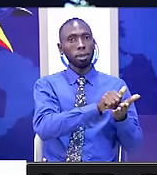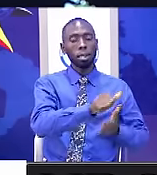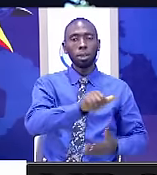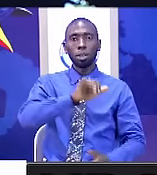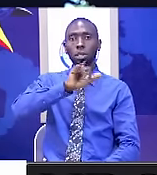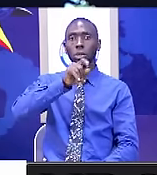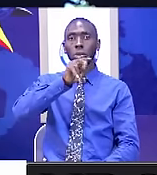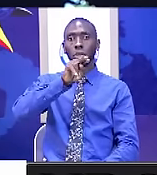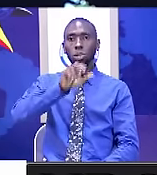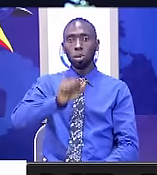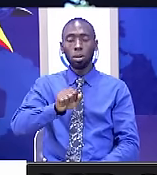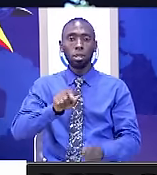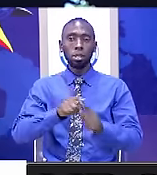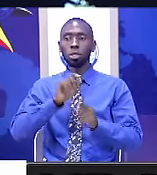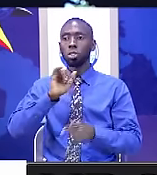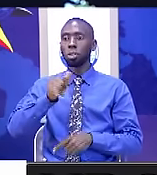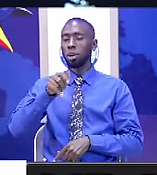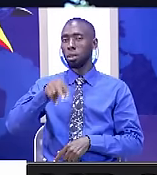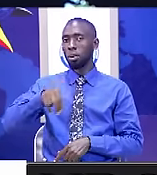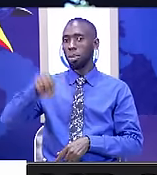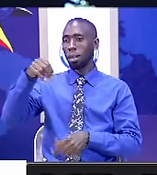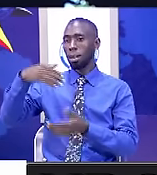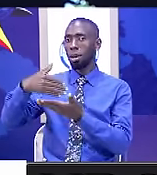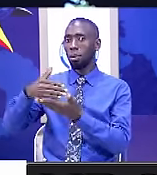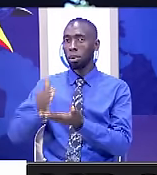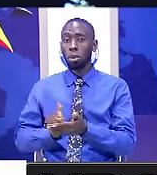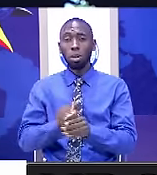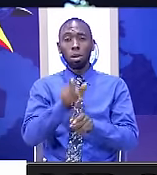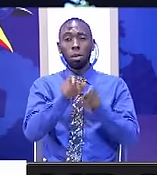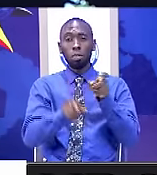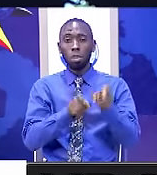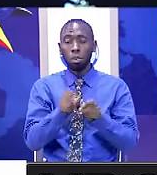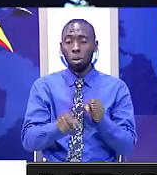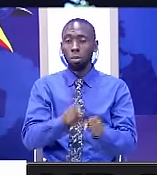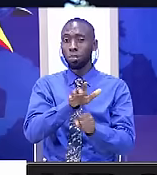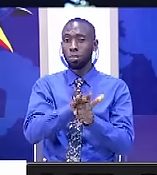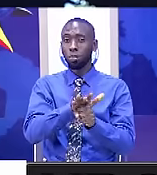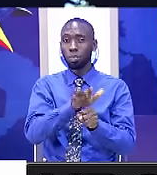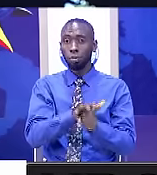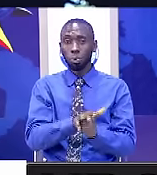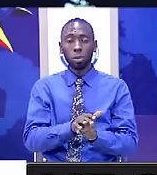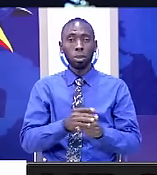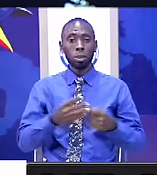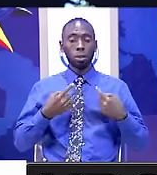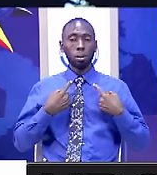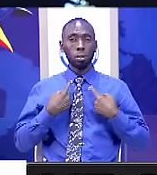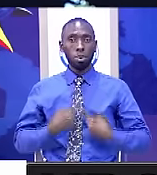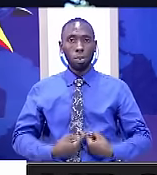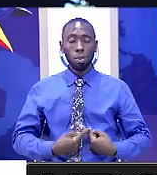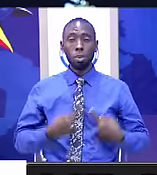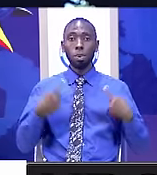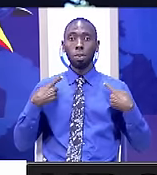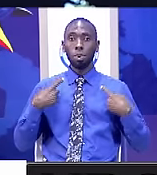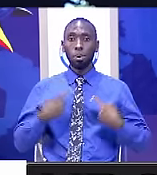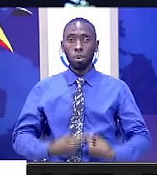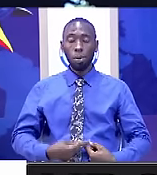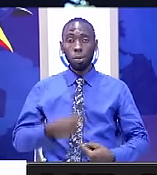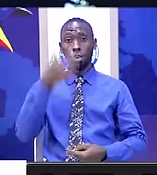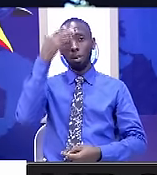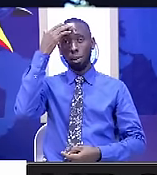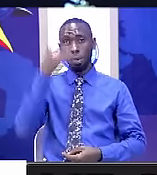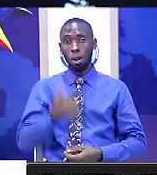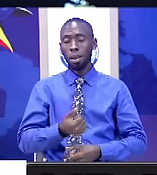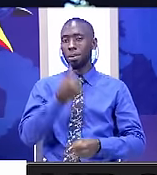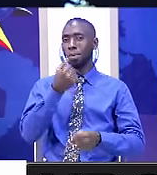Wakitaka Jinja Northern Division. Abantu bangi abagenda okuweebwa emidaali olw'okusiima emirimu gye bakoze